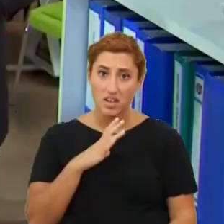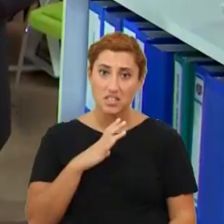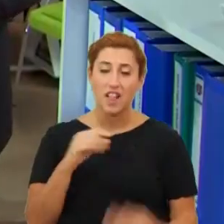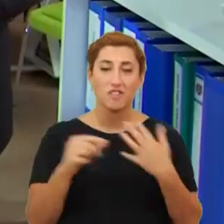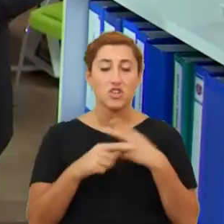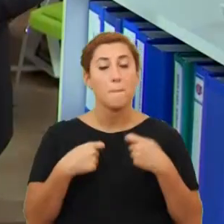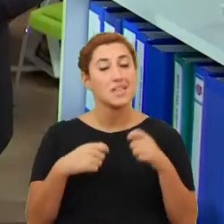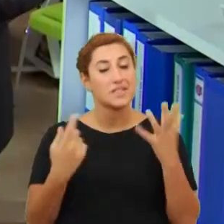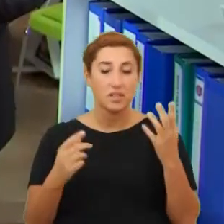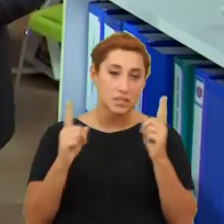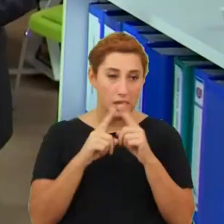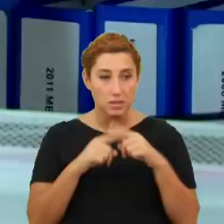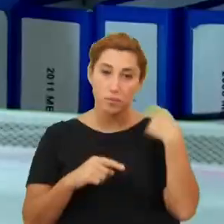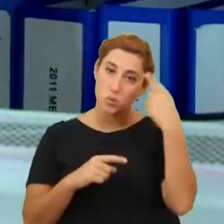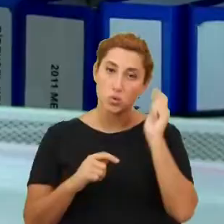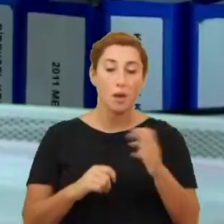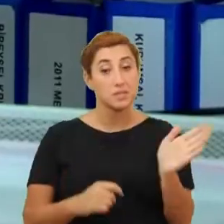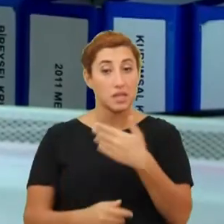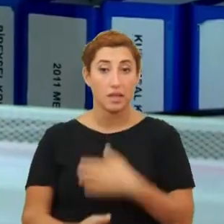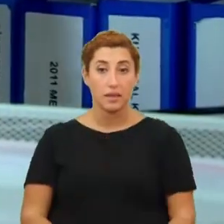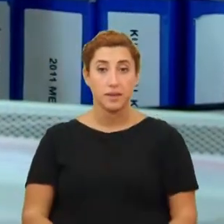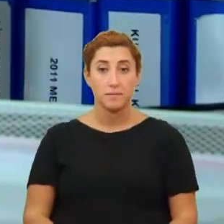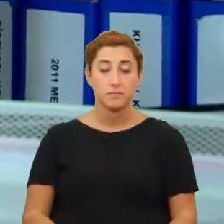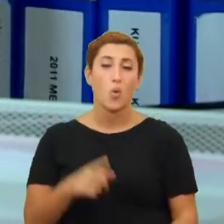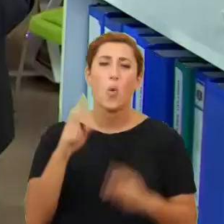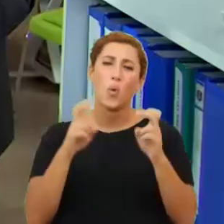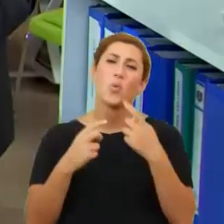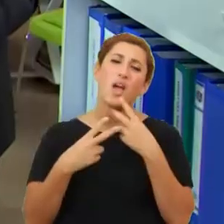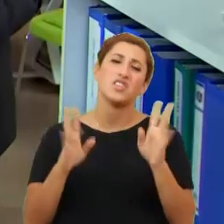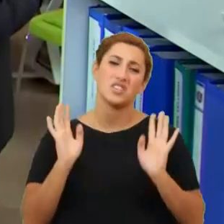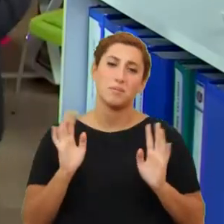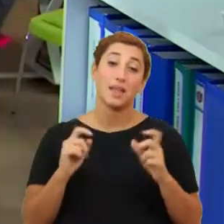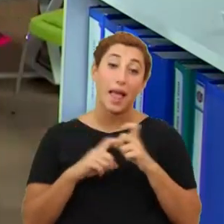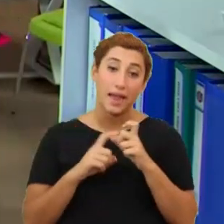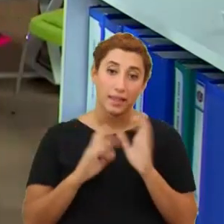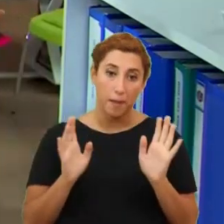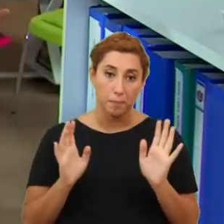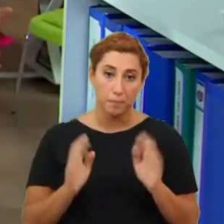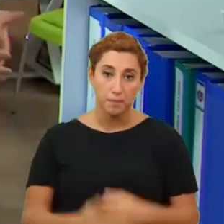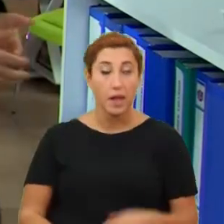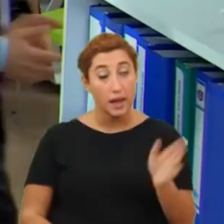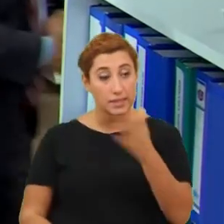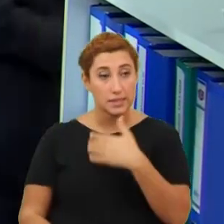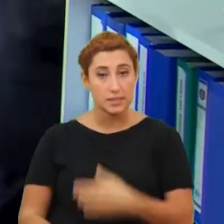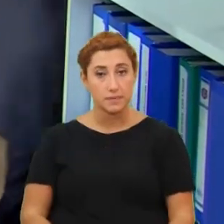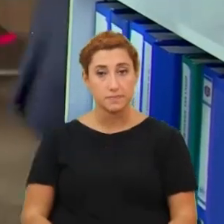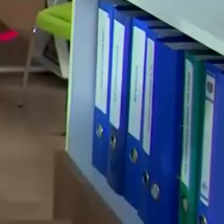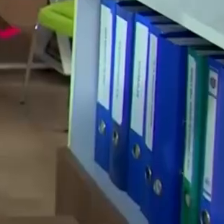nişan masraflarını nasıl karşılayacağını düşün abicim hadi. Abi o konuya girmeseydik. Erdem. Hadi.